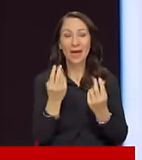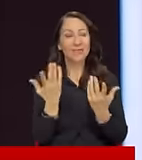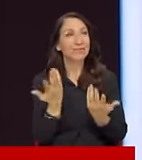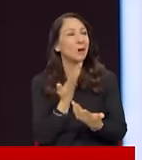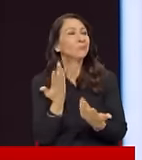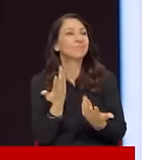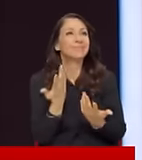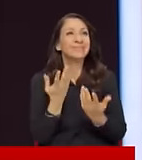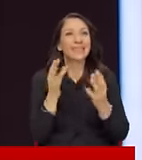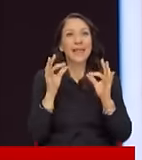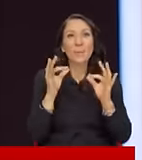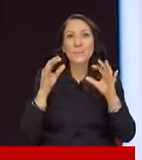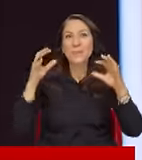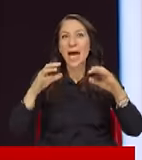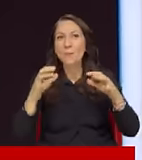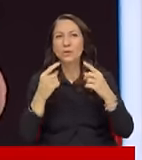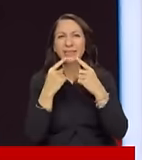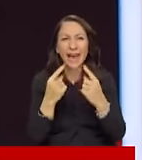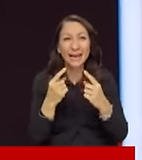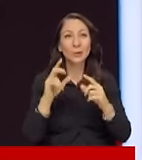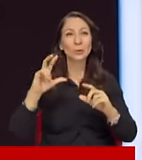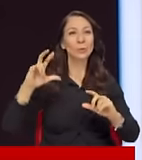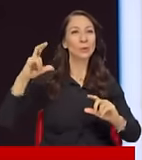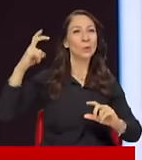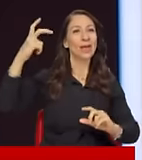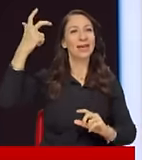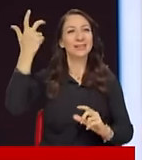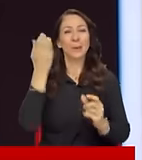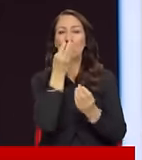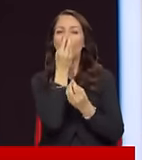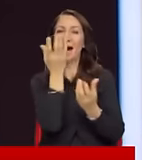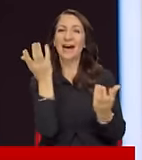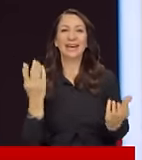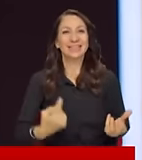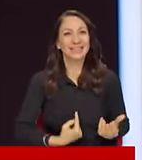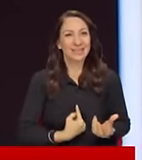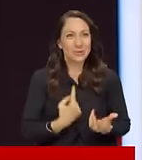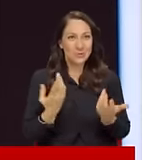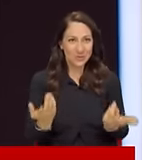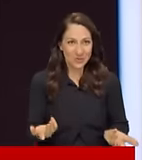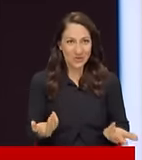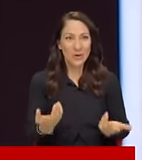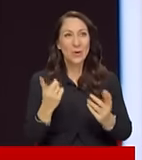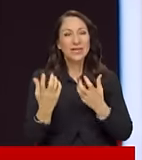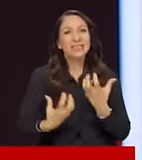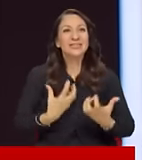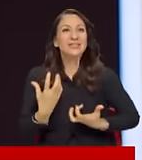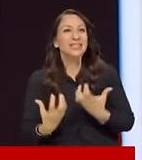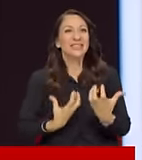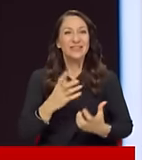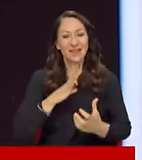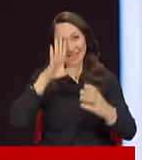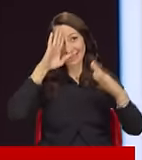böyle nem, yağmur derken güneşe döndü. Böyle baharı karşılamanın o cıvıl cıvıl hali